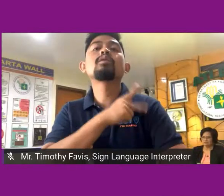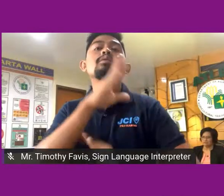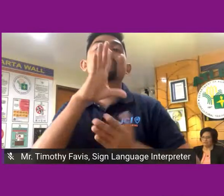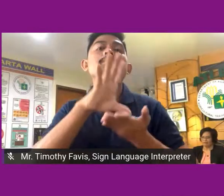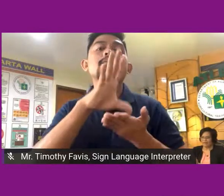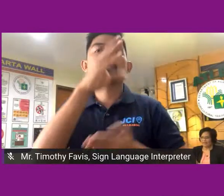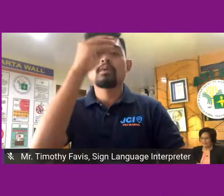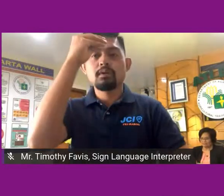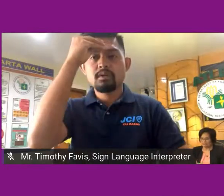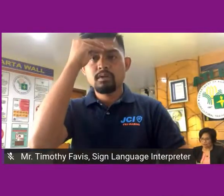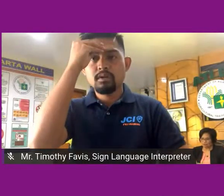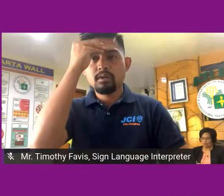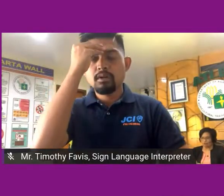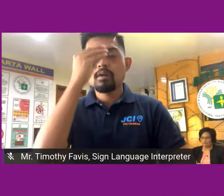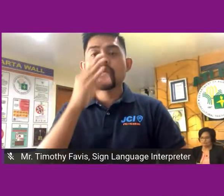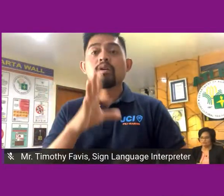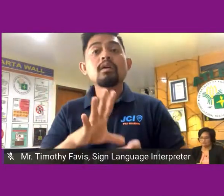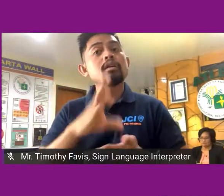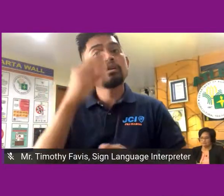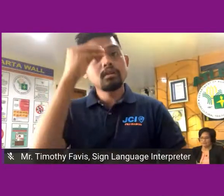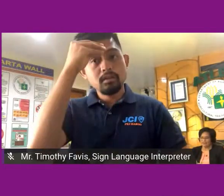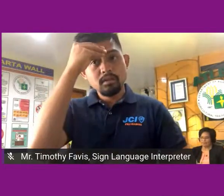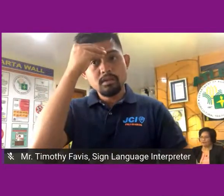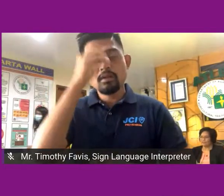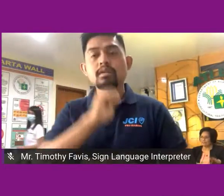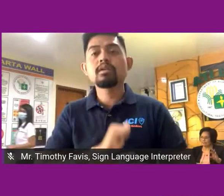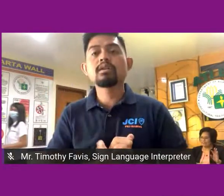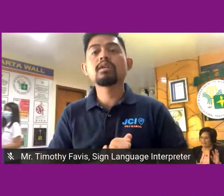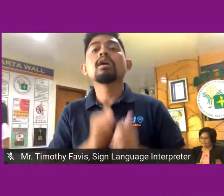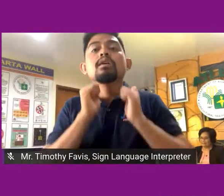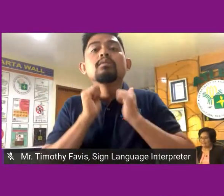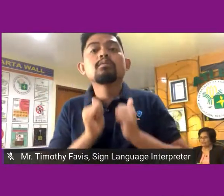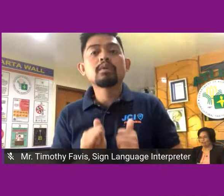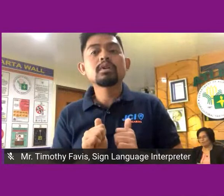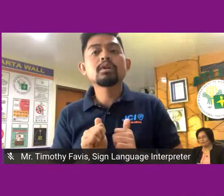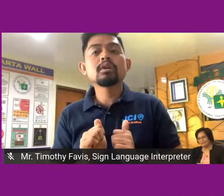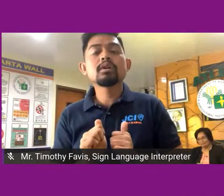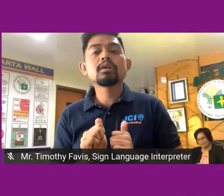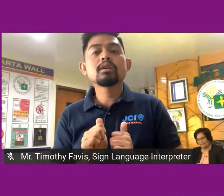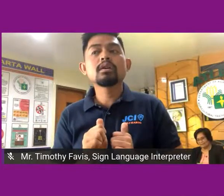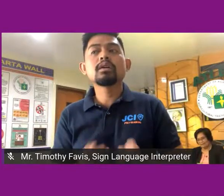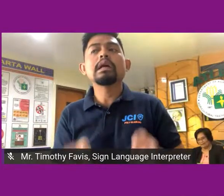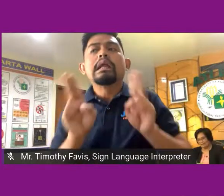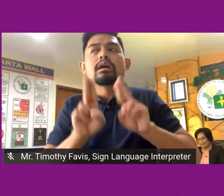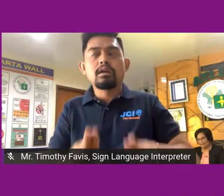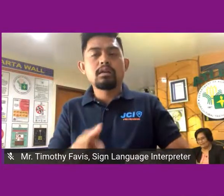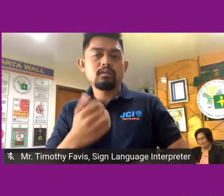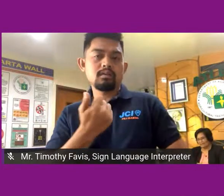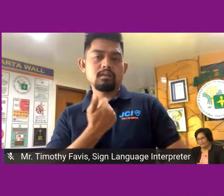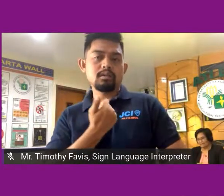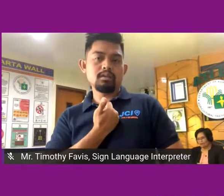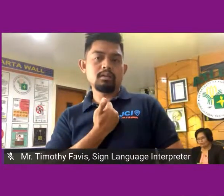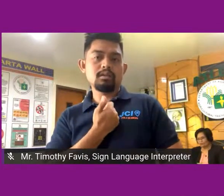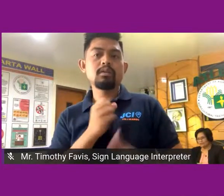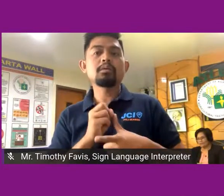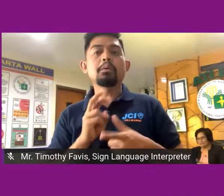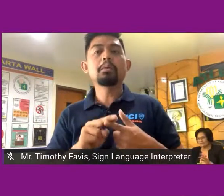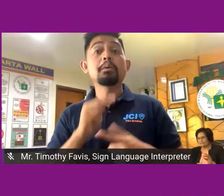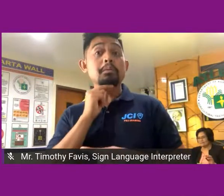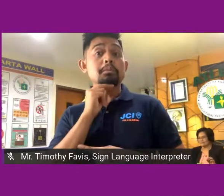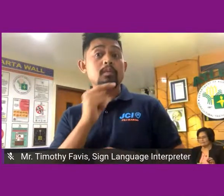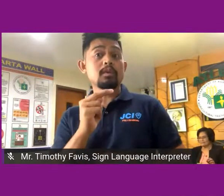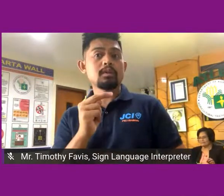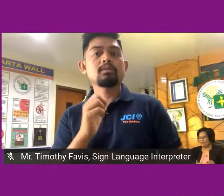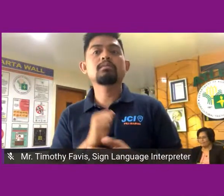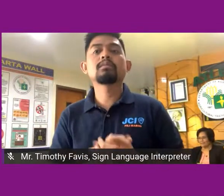tayong mga lessons doon na pwedeng nangyayari sa inyo o pwede namang hindi. So, the